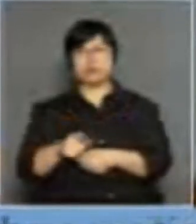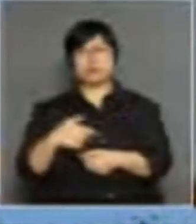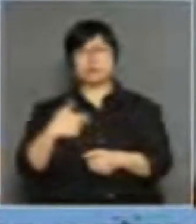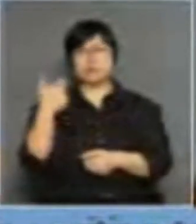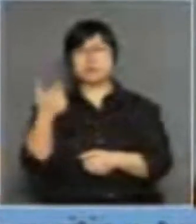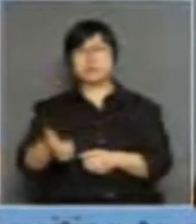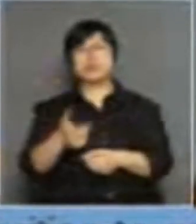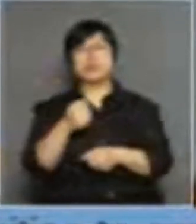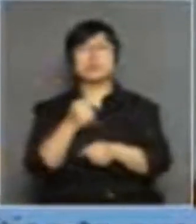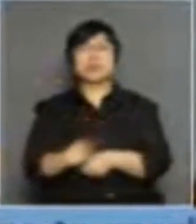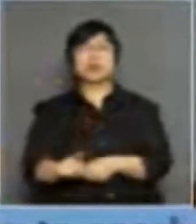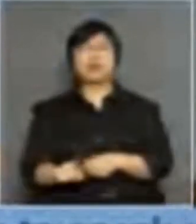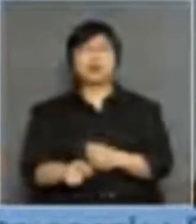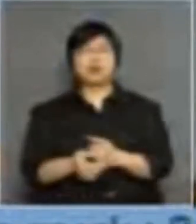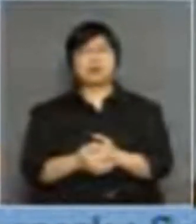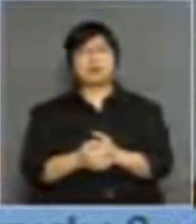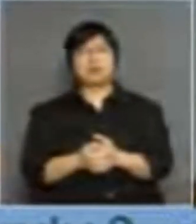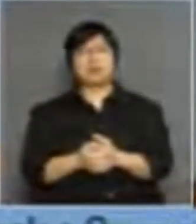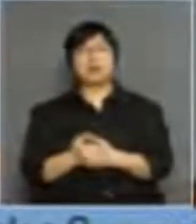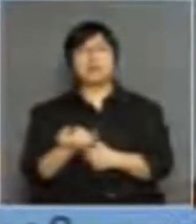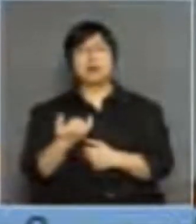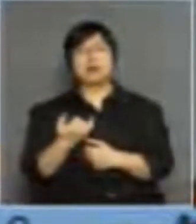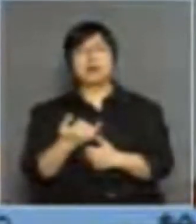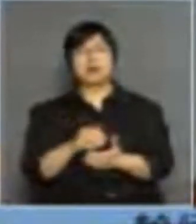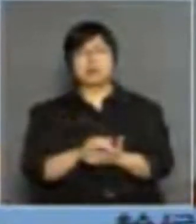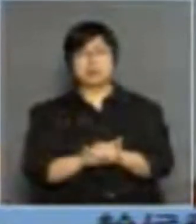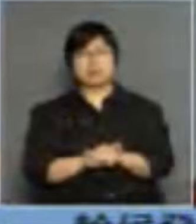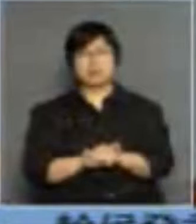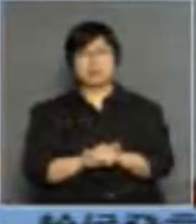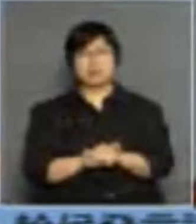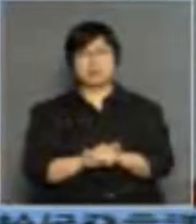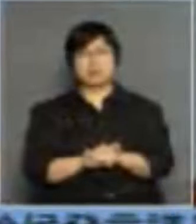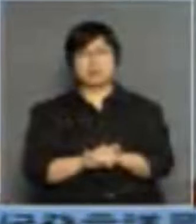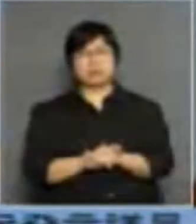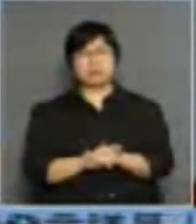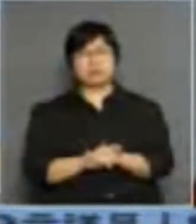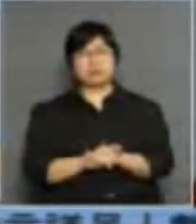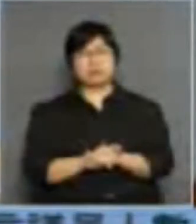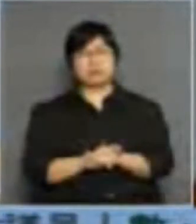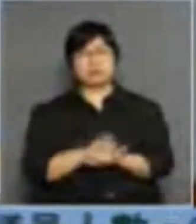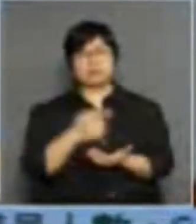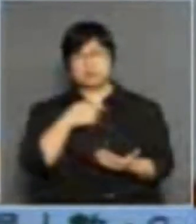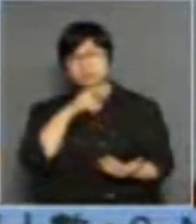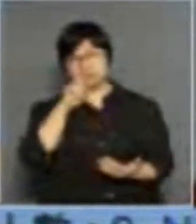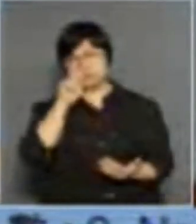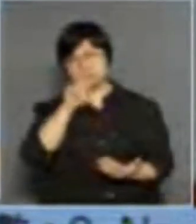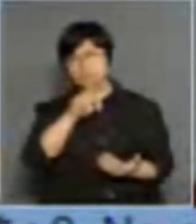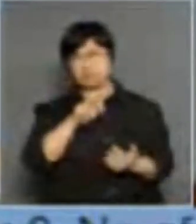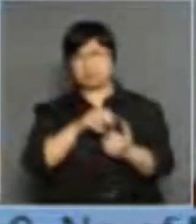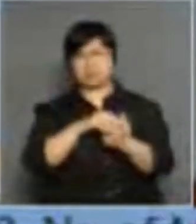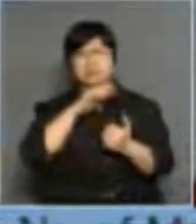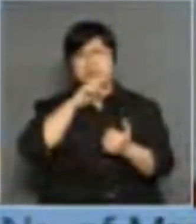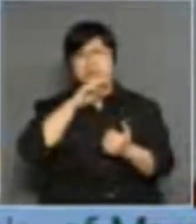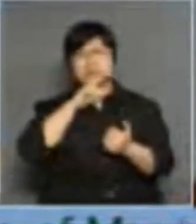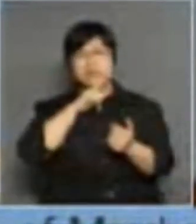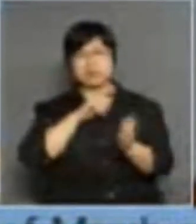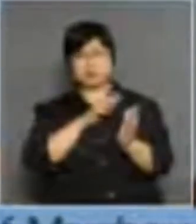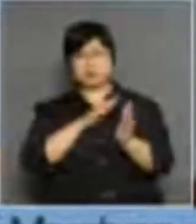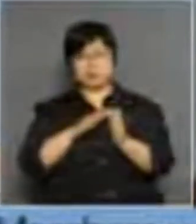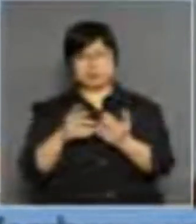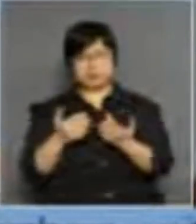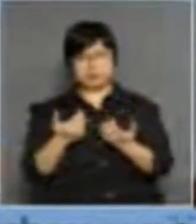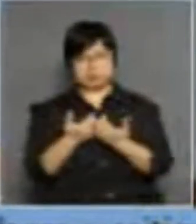咧？係嘛？所以喺我呢、這個嘅睇法上面咧，如果編制預算嘅時